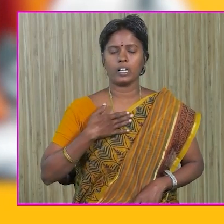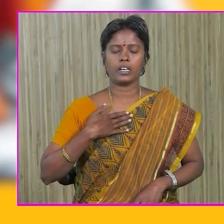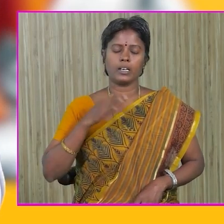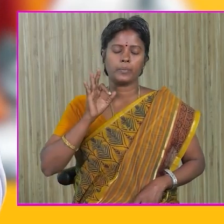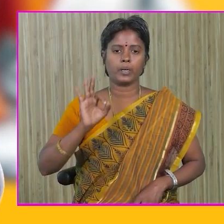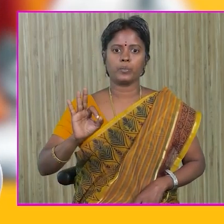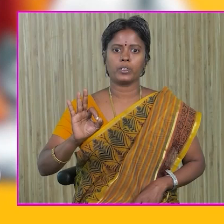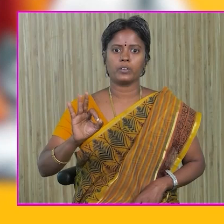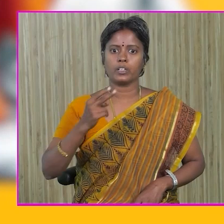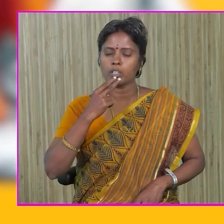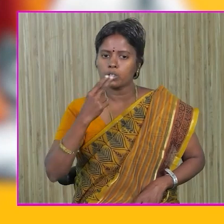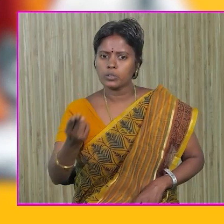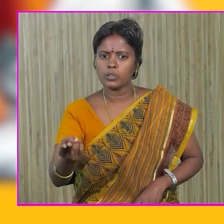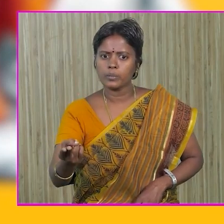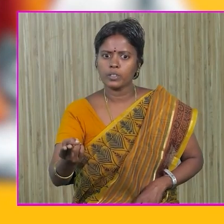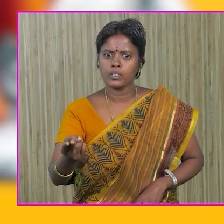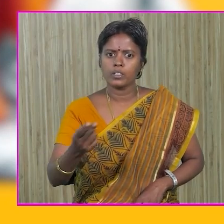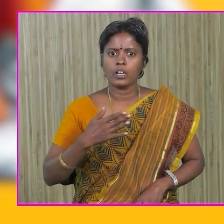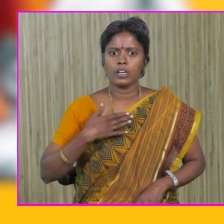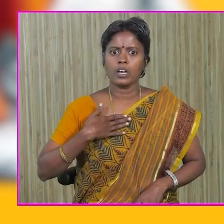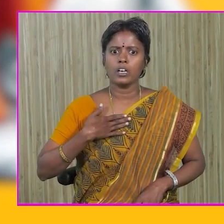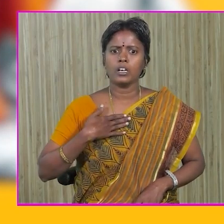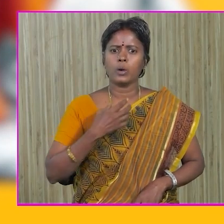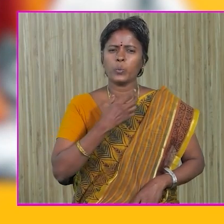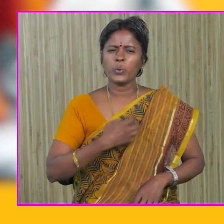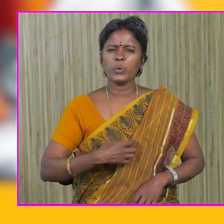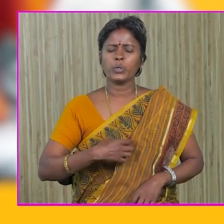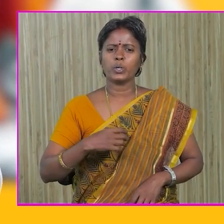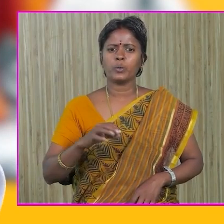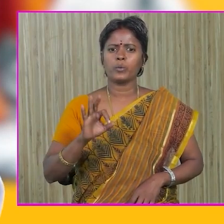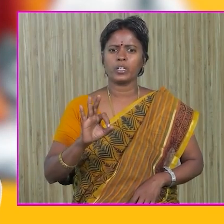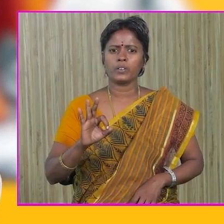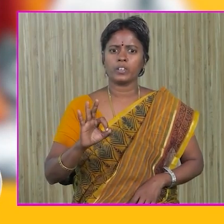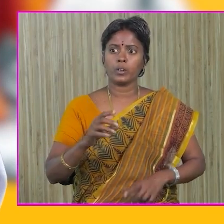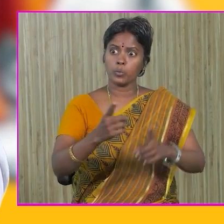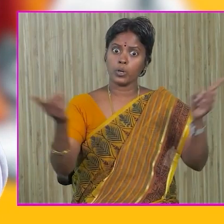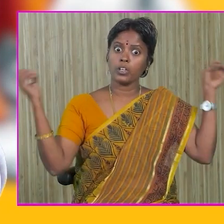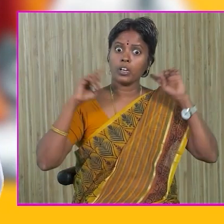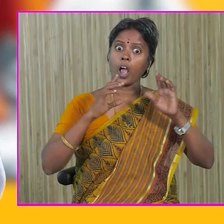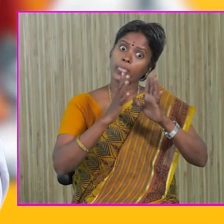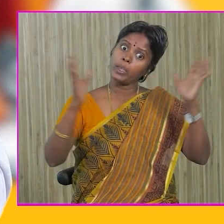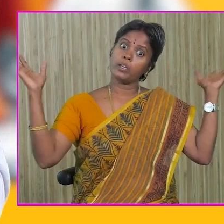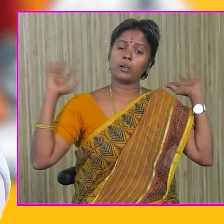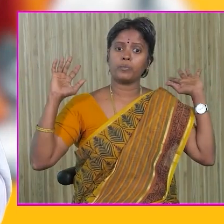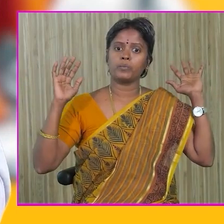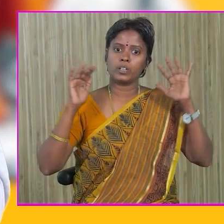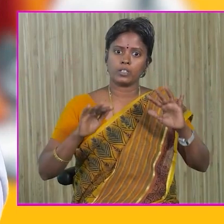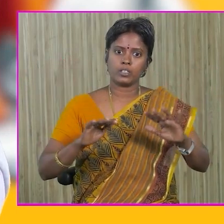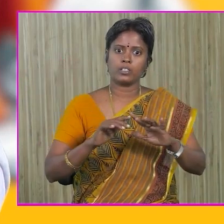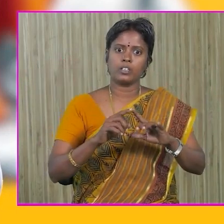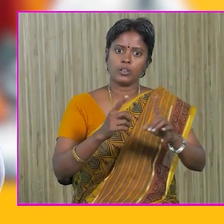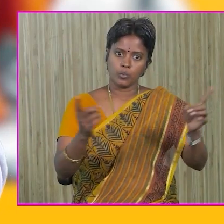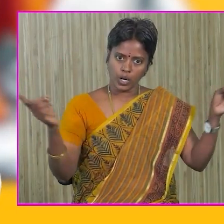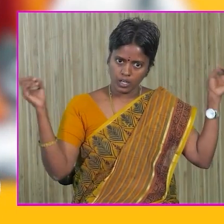கூறுகிறோம். நல்ல ஒழுக்கம் உடையவர்கள் உலகில் பல பேர் வாழ்வதனால் மட்டுமே இந்த உலகம், உலகம் என